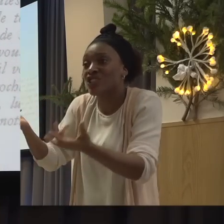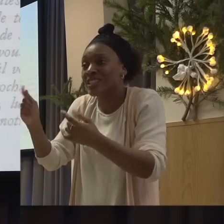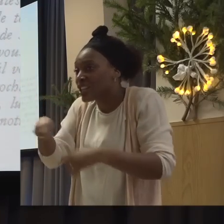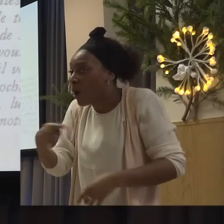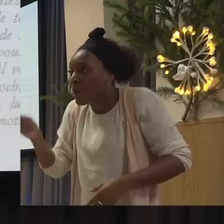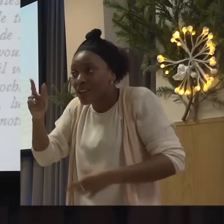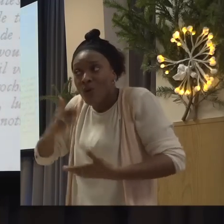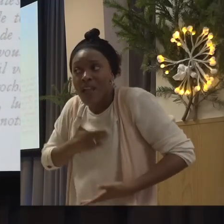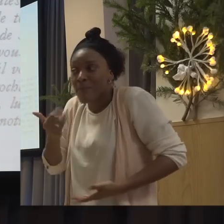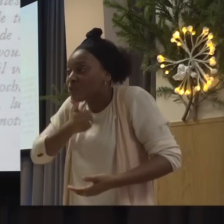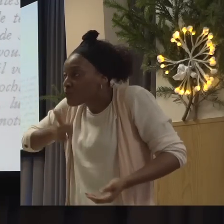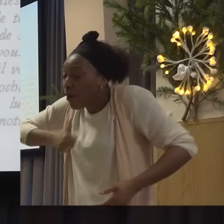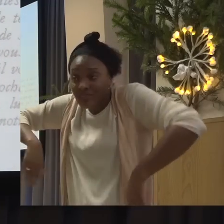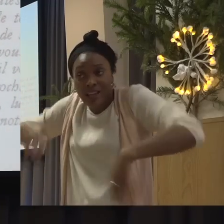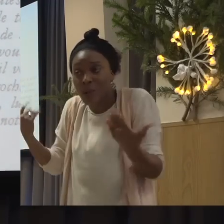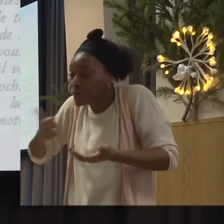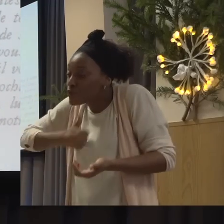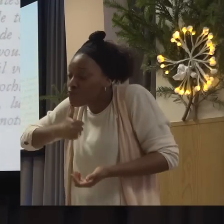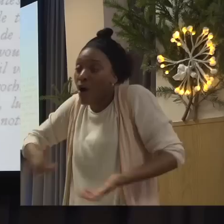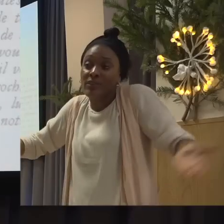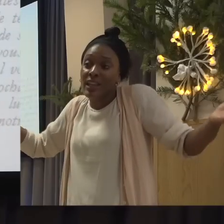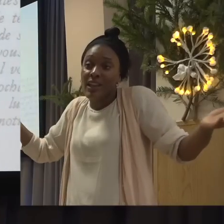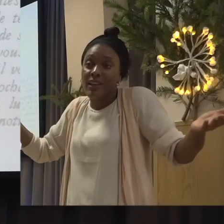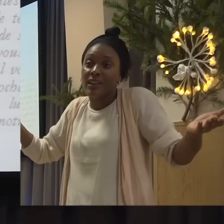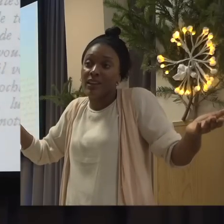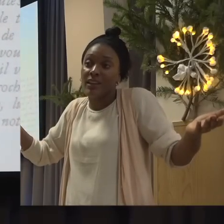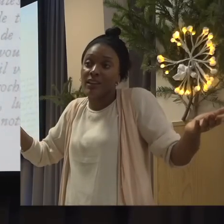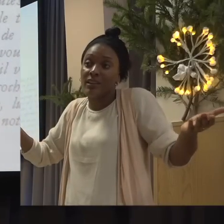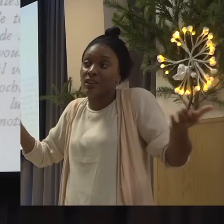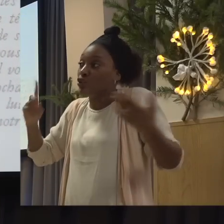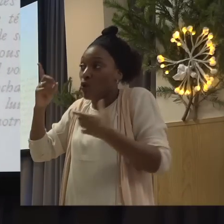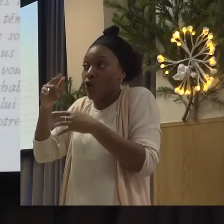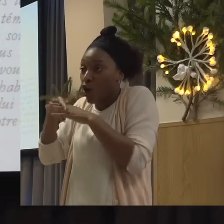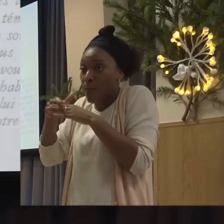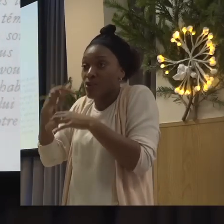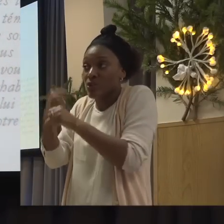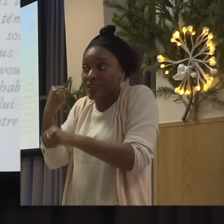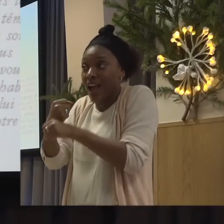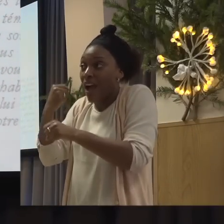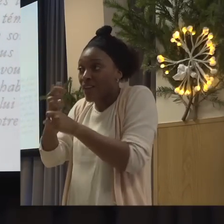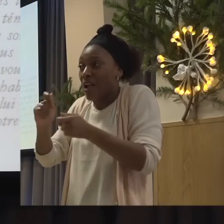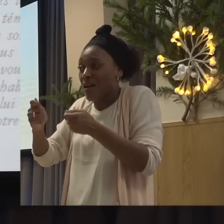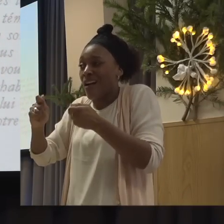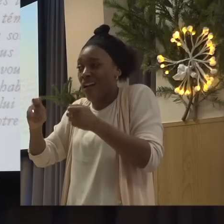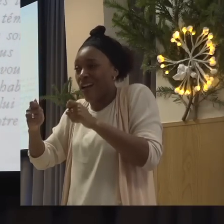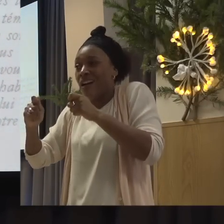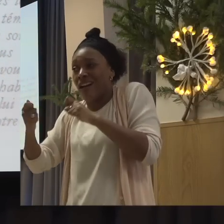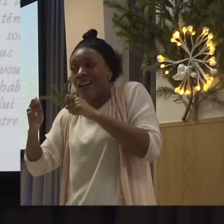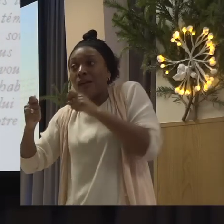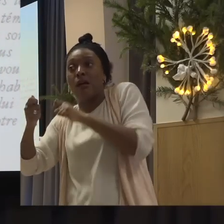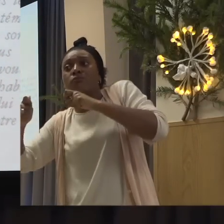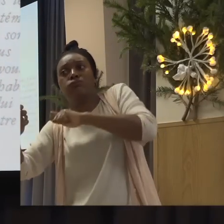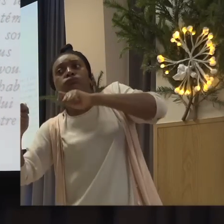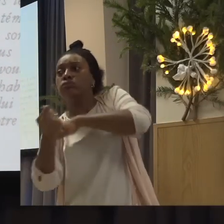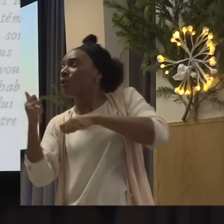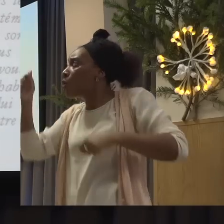doit s'aimer, se supporter et croire en ce que Dieu a initié comme travail. Si Dieu a commencé un travail, il